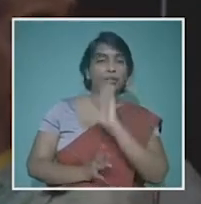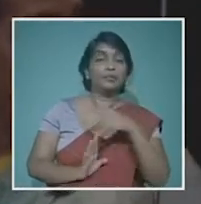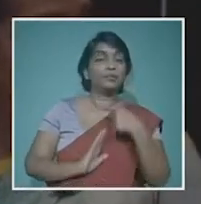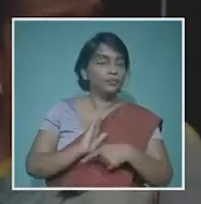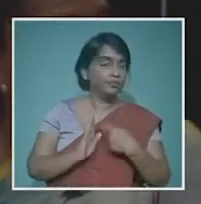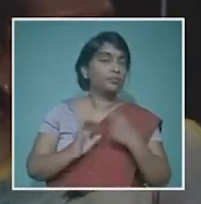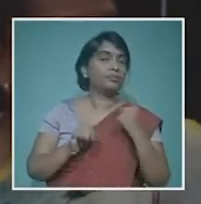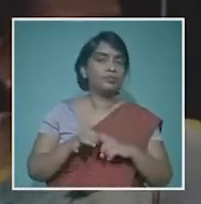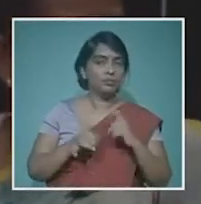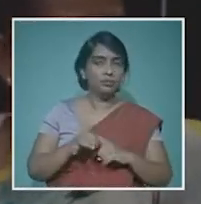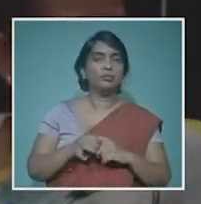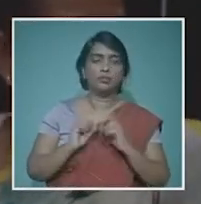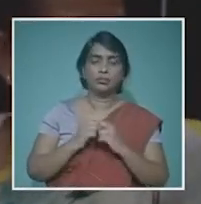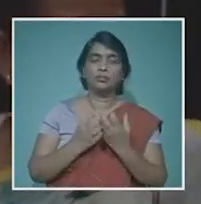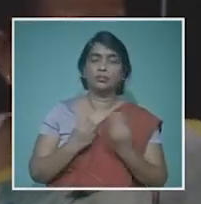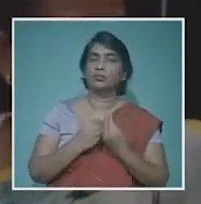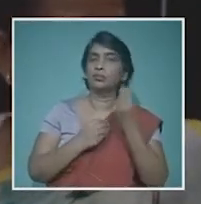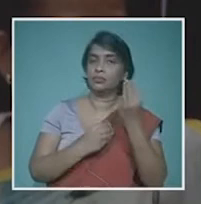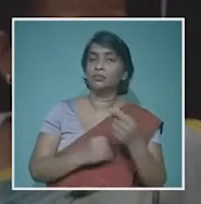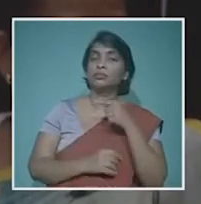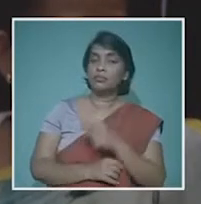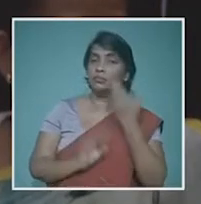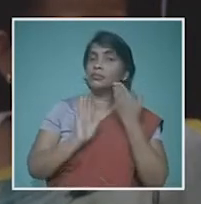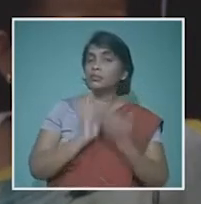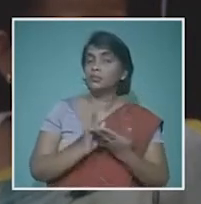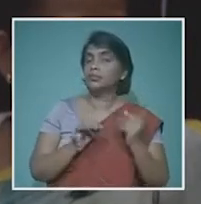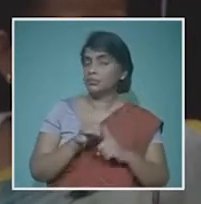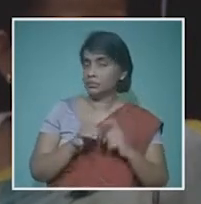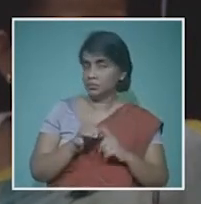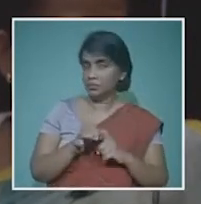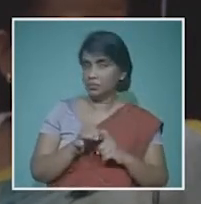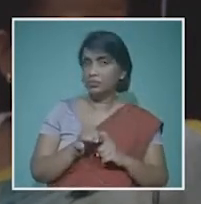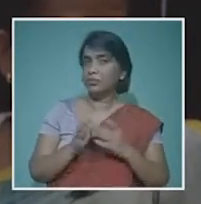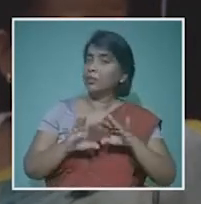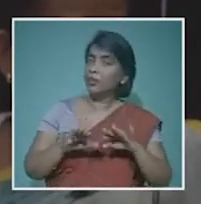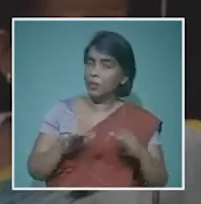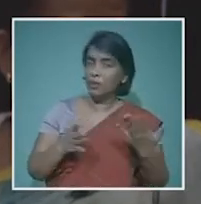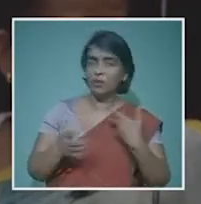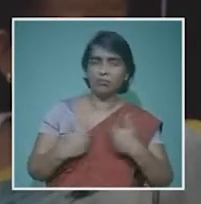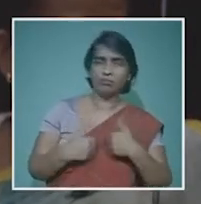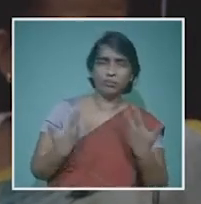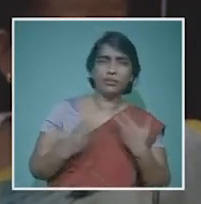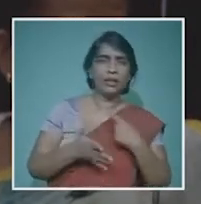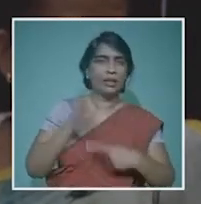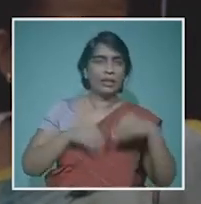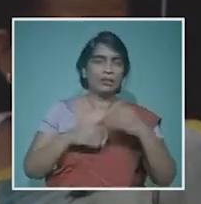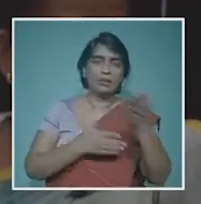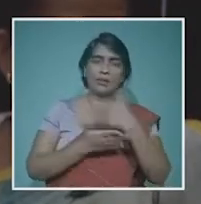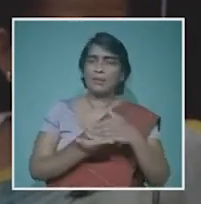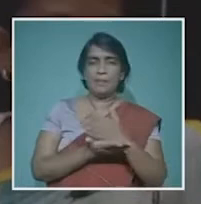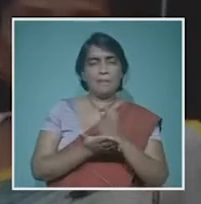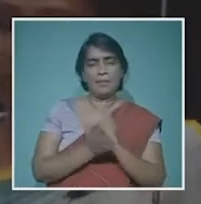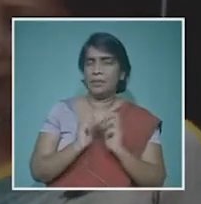ලංකාවේ ප්‍රශ්නෙට විසඳුමක් එතුමා ඉදිරිපත් කළා තියෙනවා. දැන් එතුමා ඉදිරිපත් කරපු ප්‍රශ්නෙට කවුරු හරි මග ඇරියොත් දේශපාලනේ අපි බෙදලා කරමු ඒකට